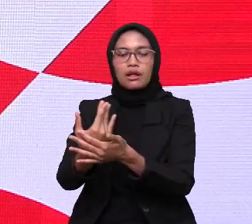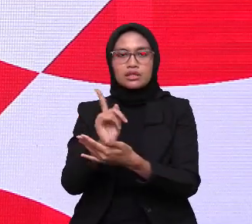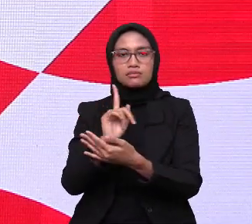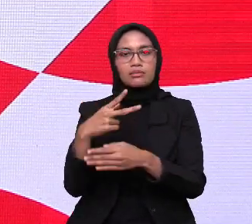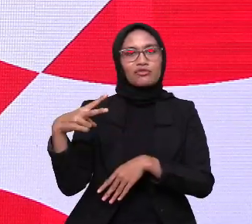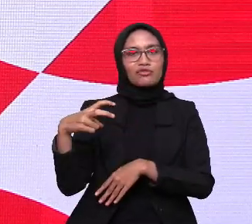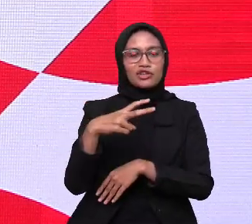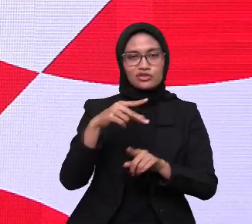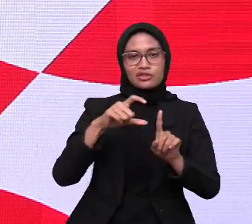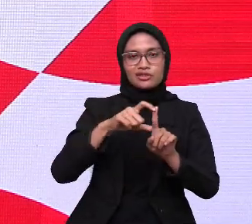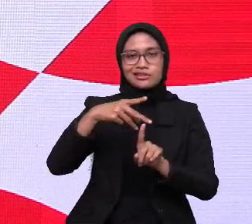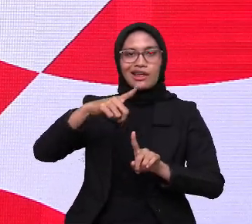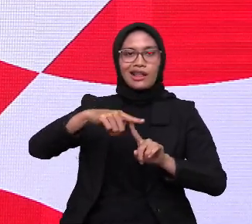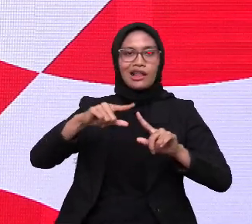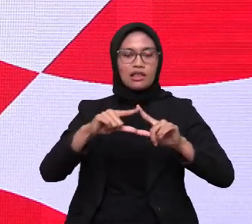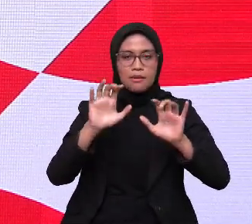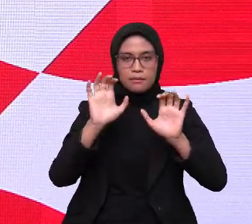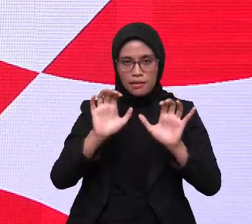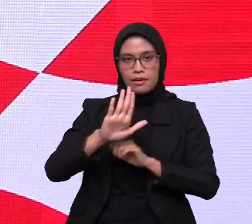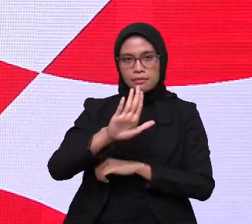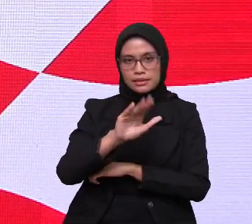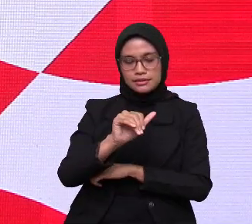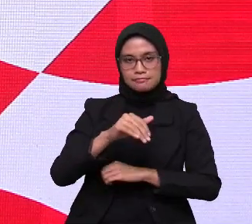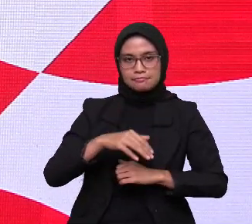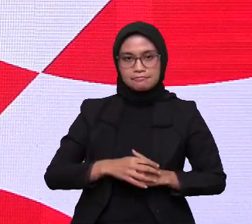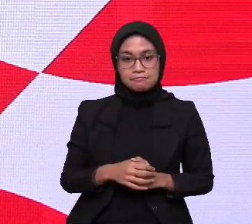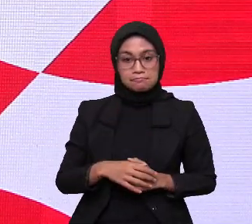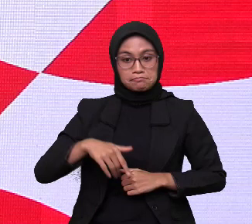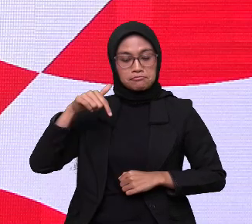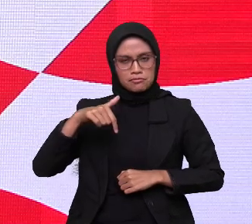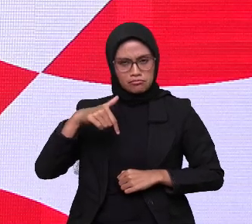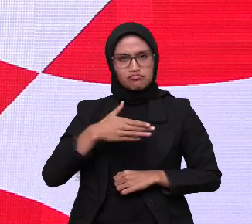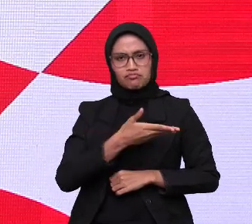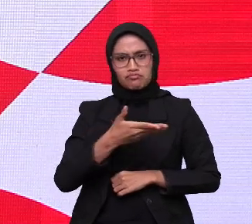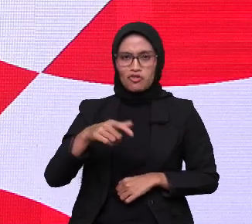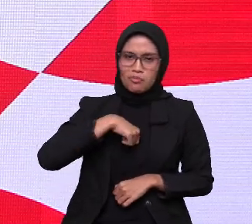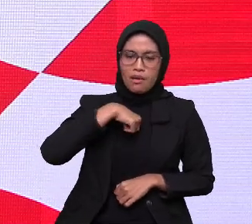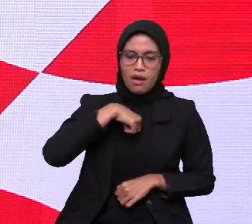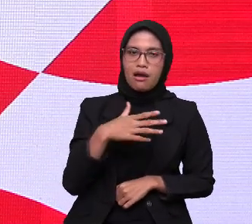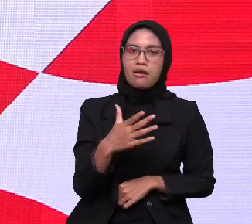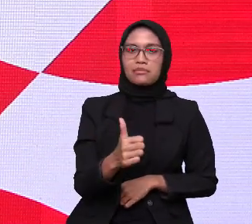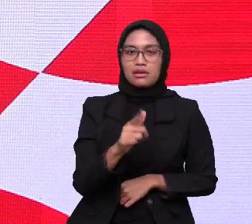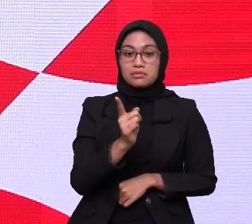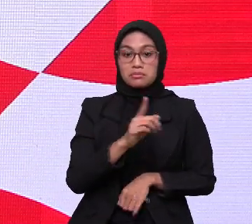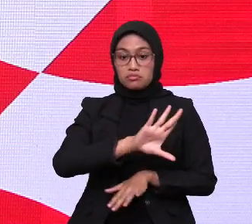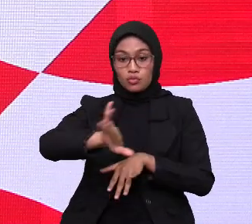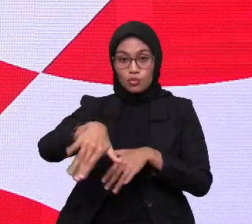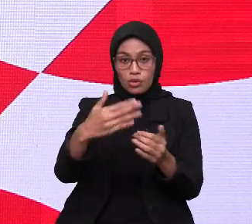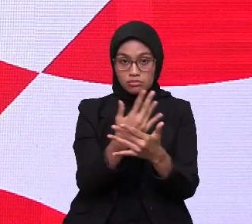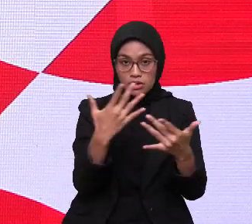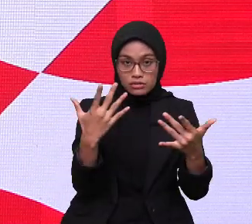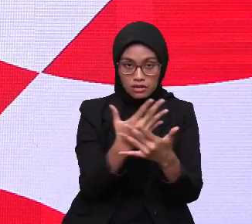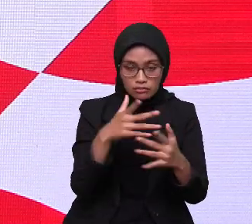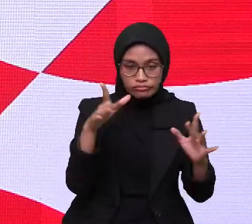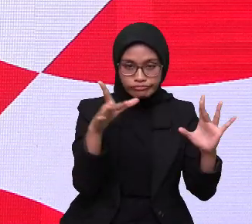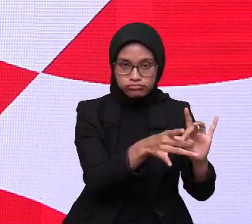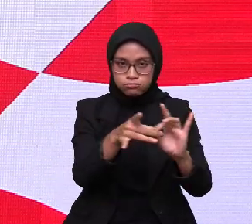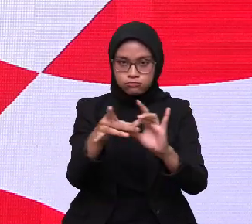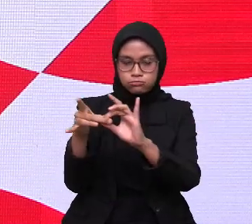kita patut berbangga diri bahwa berkat kerja keras gotong-royong dan semangat seluruh lapisan masyarakat Indonesia